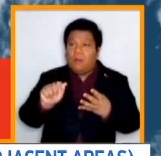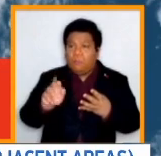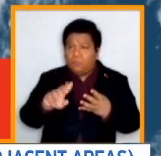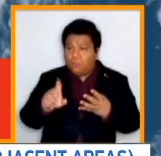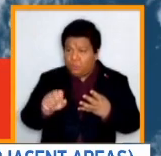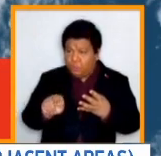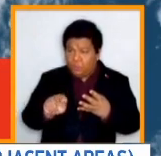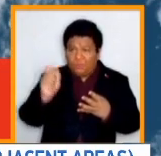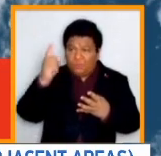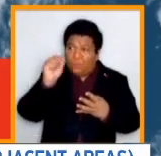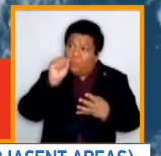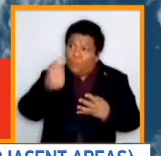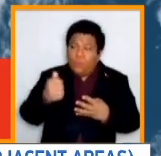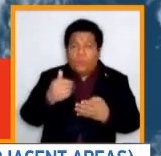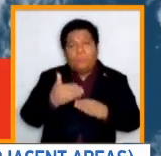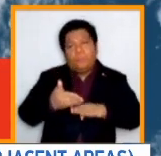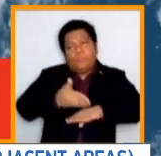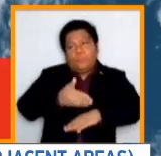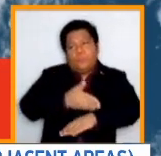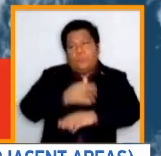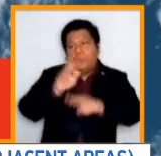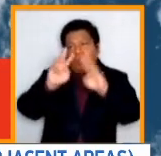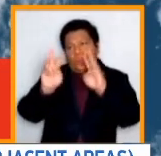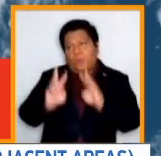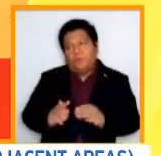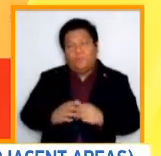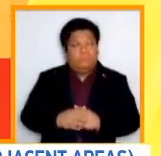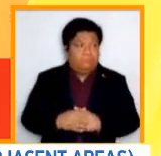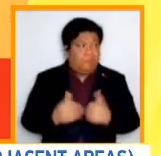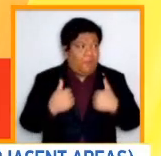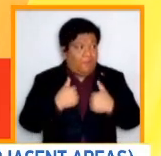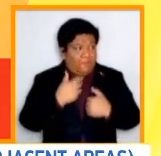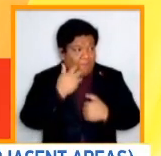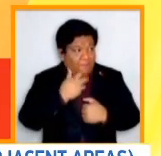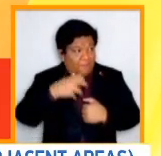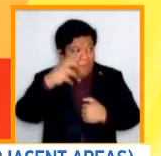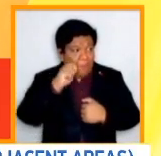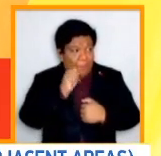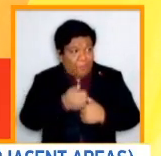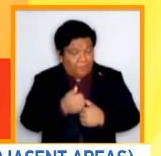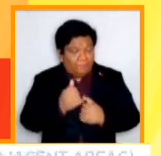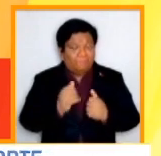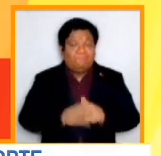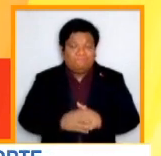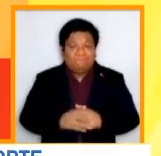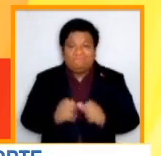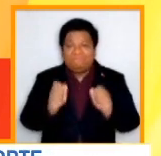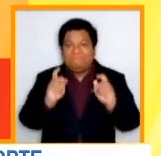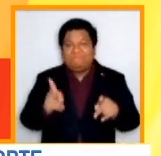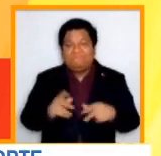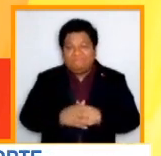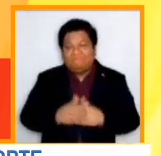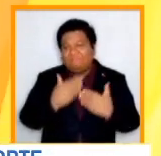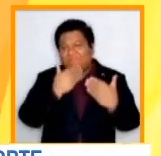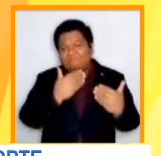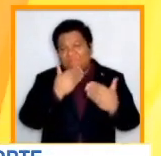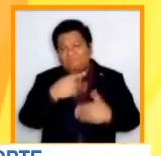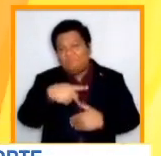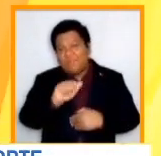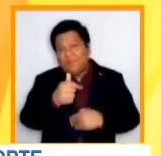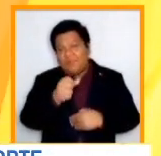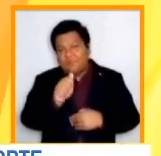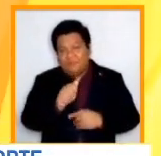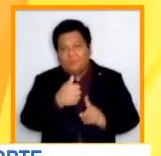improving weather condition nila. Sisilip na uli ang haring araw. Maraming salamat, PAGASA Senior Weather Specialist Chris Perez.